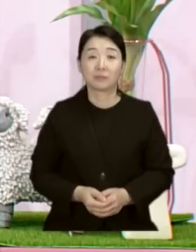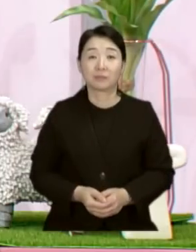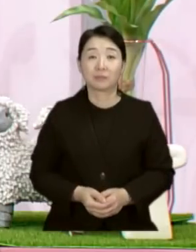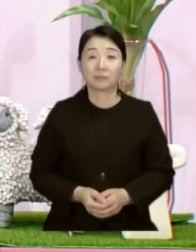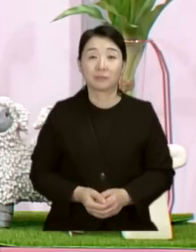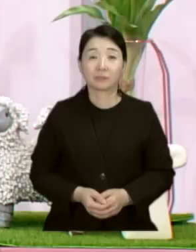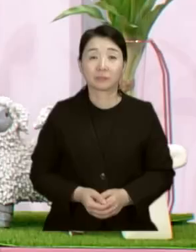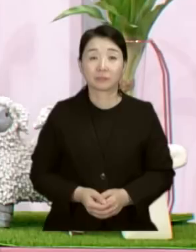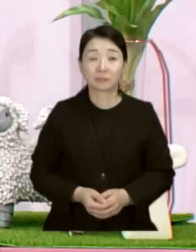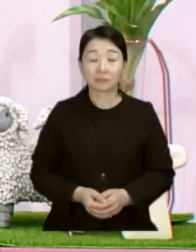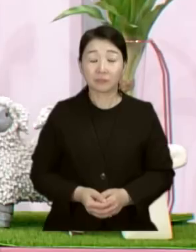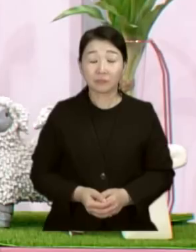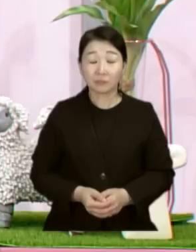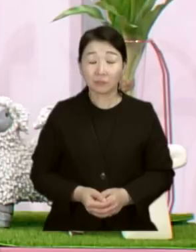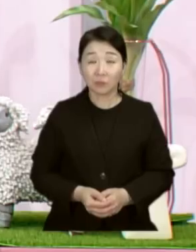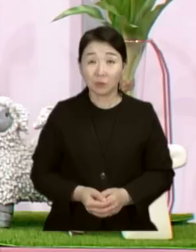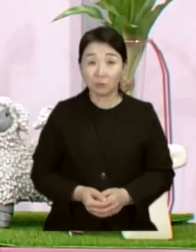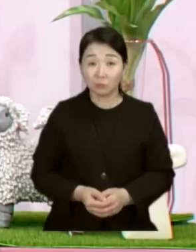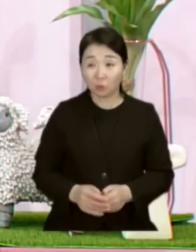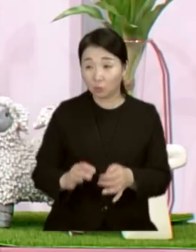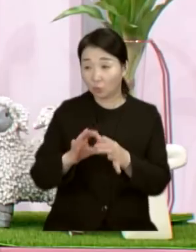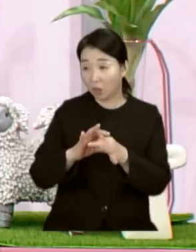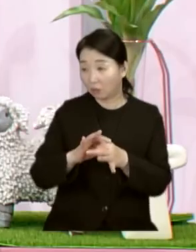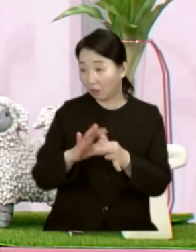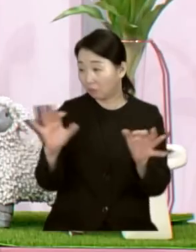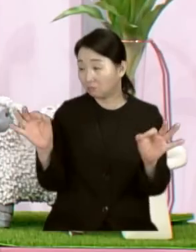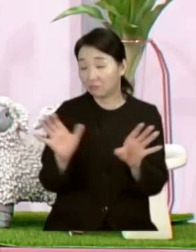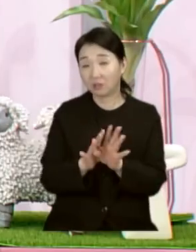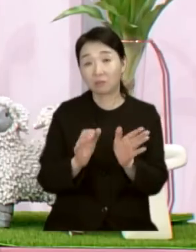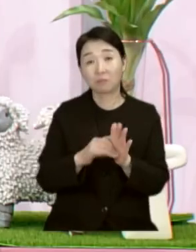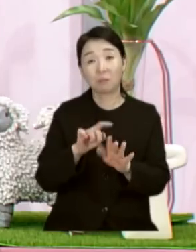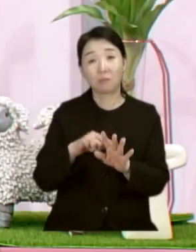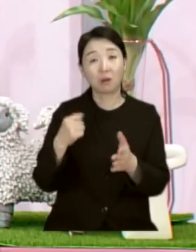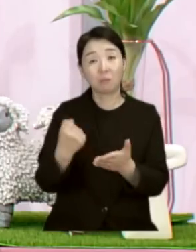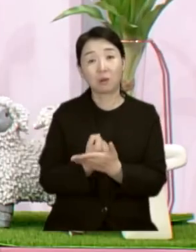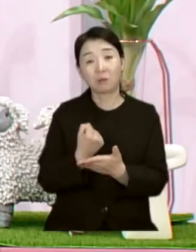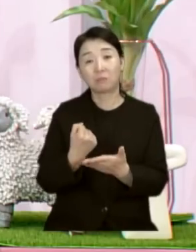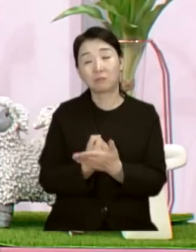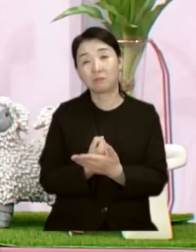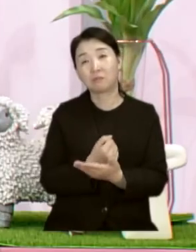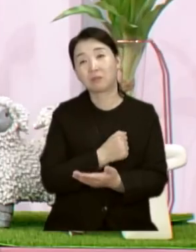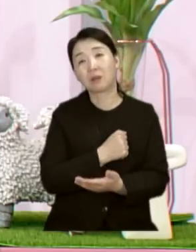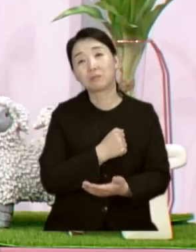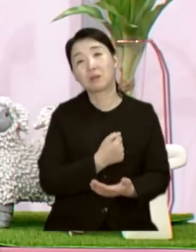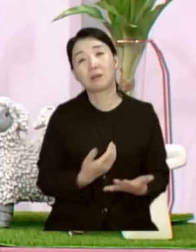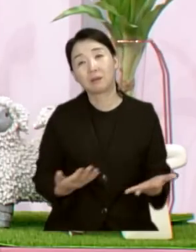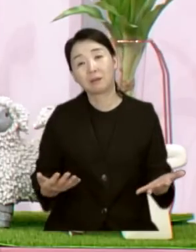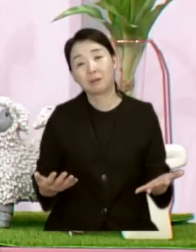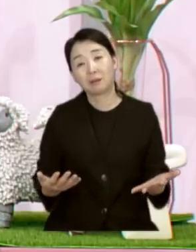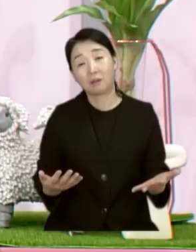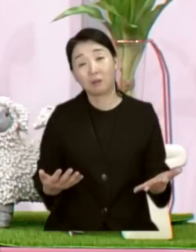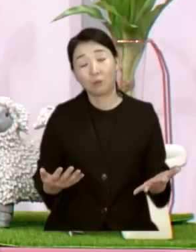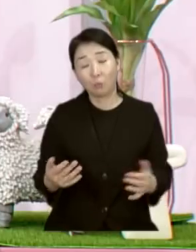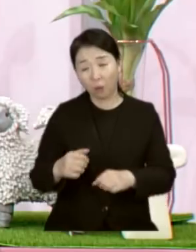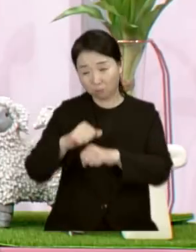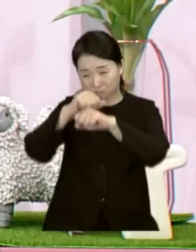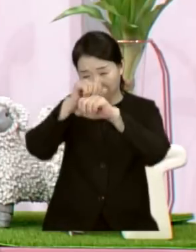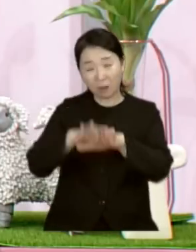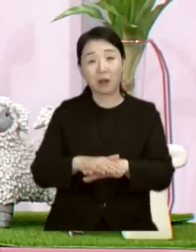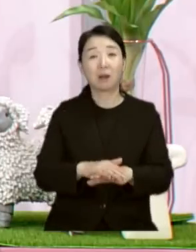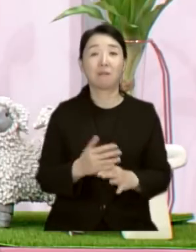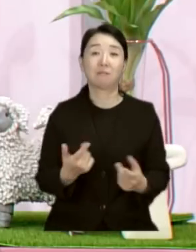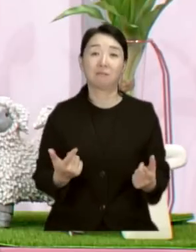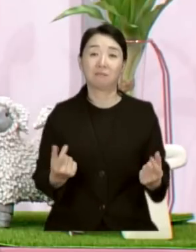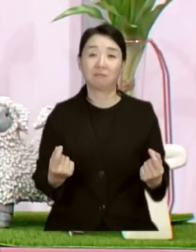생각을 하거든요. 그분들 다 날아간 거죠. 그러니까 너무 가슴이 아프고 너무 답답하고 막 모든 게 한순간에 물거품이 된 것